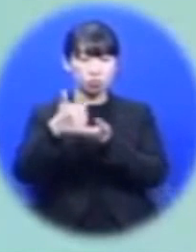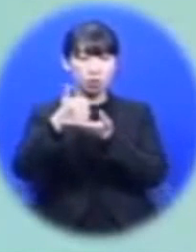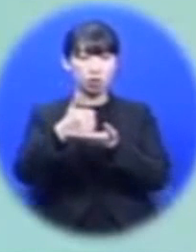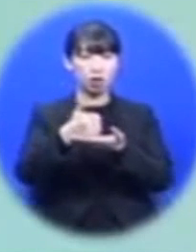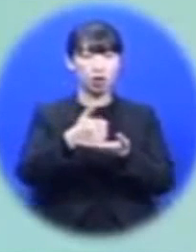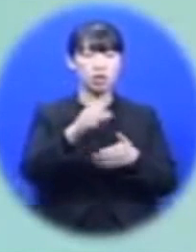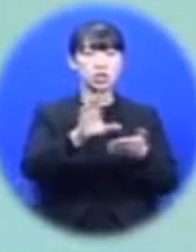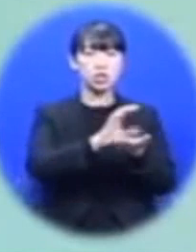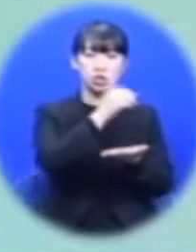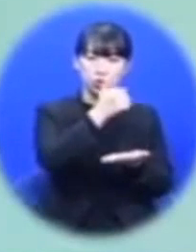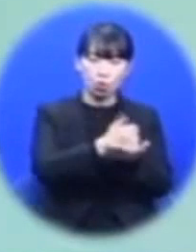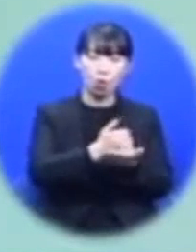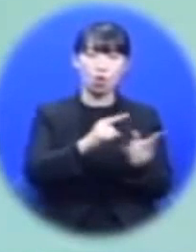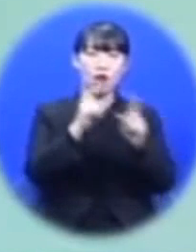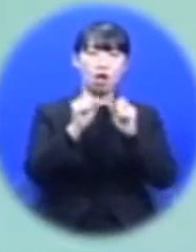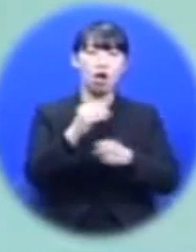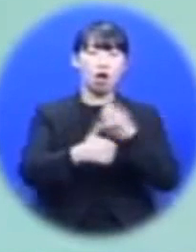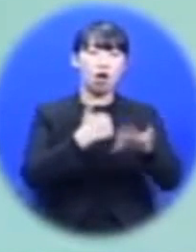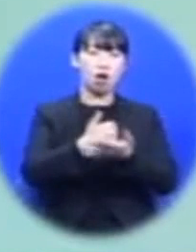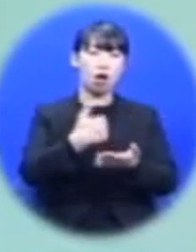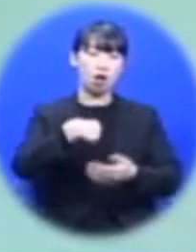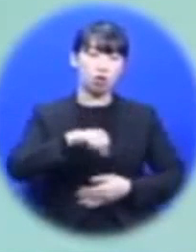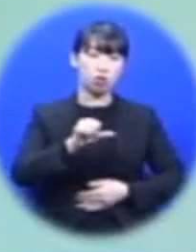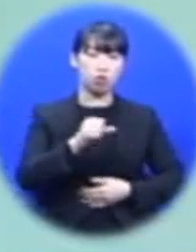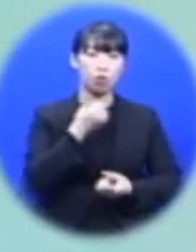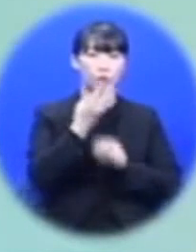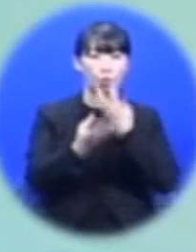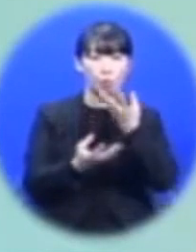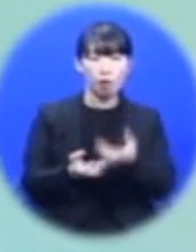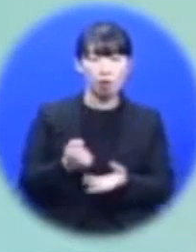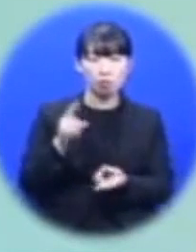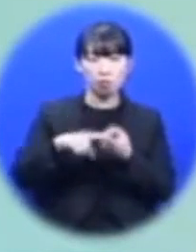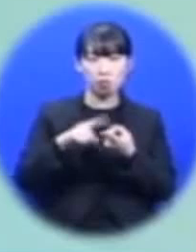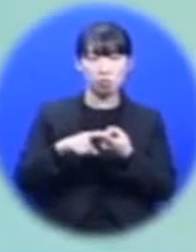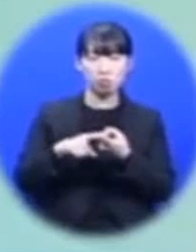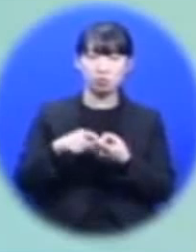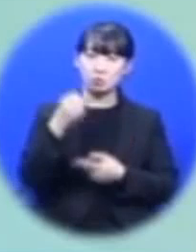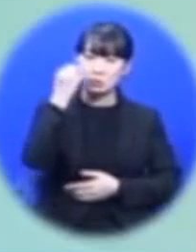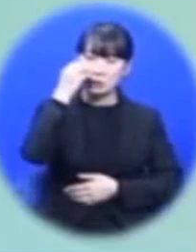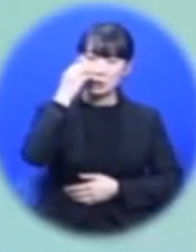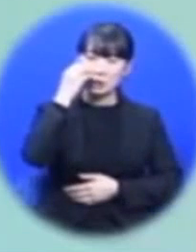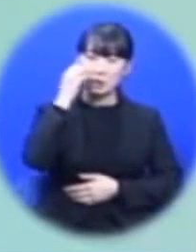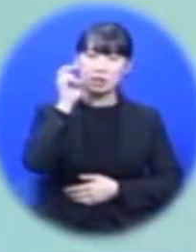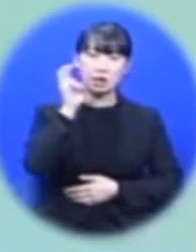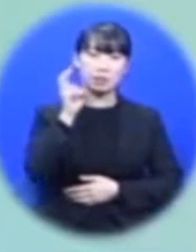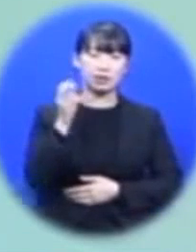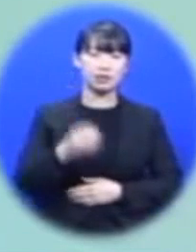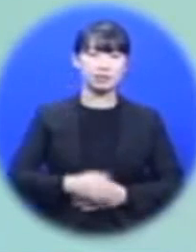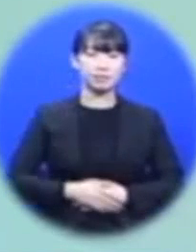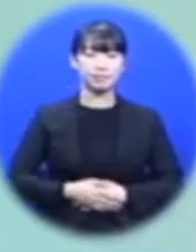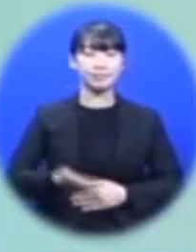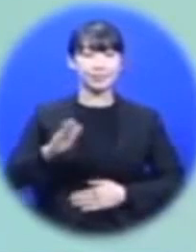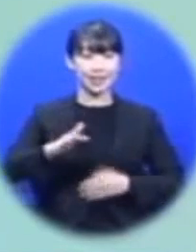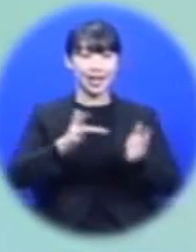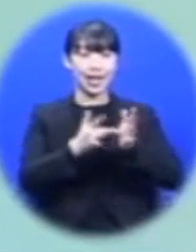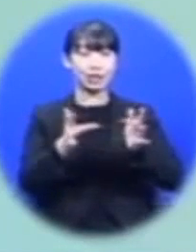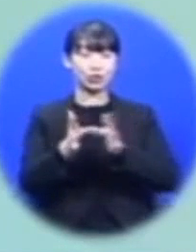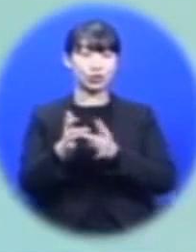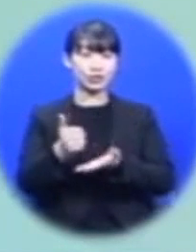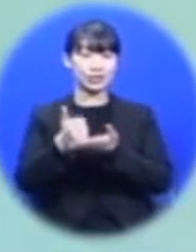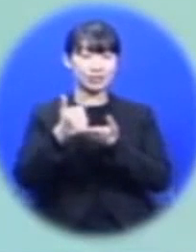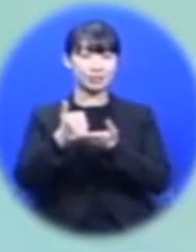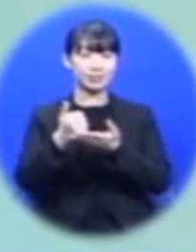살아계신 하나님의 아들이라고 말하겠습니까 예수님께서 그걸 해석해 주셨어요